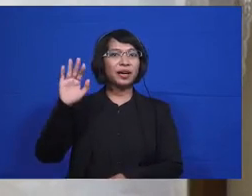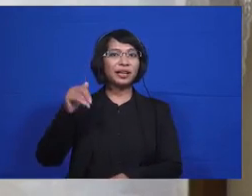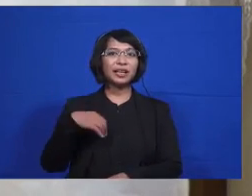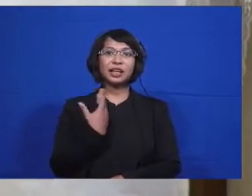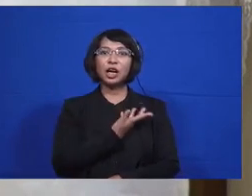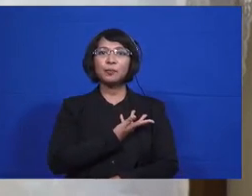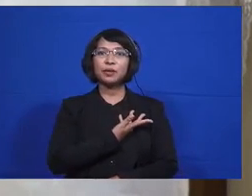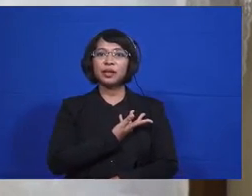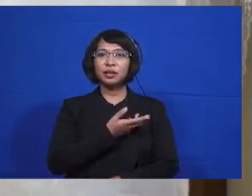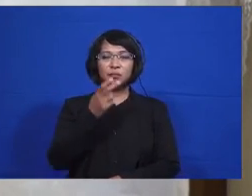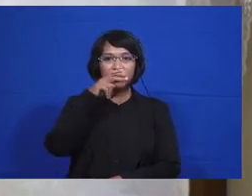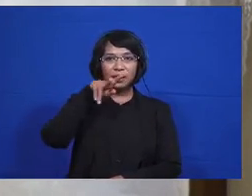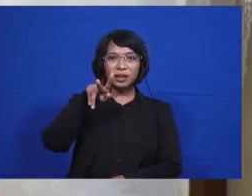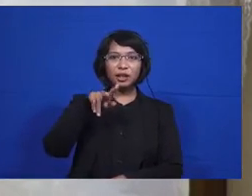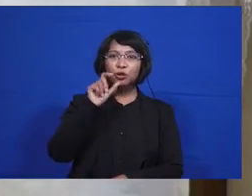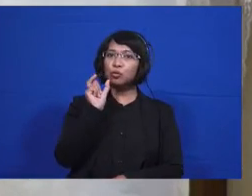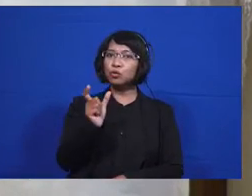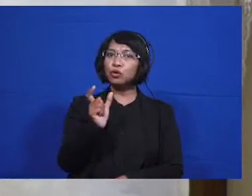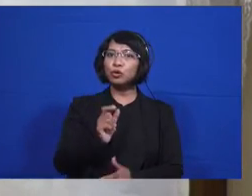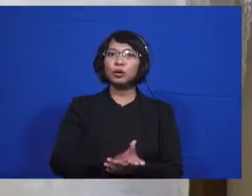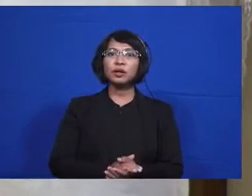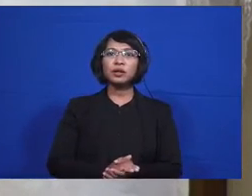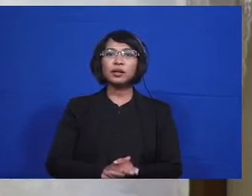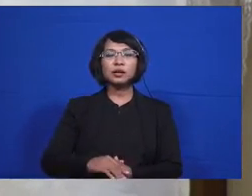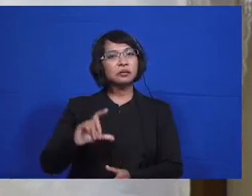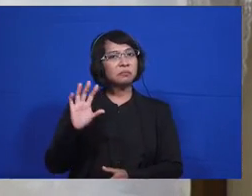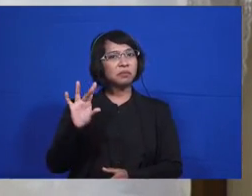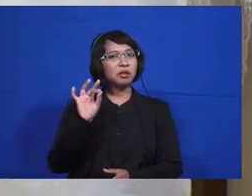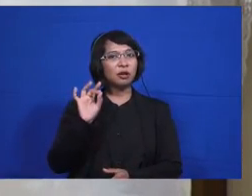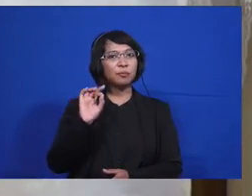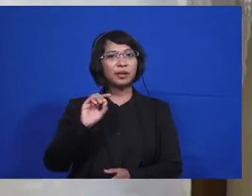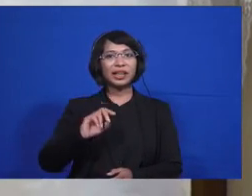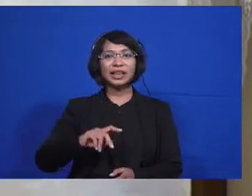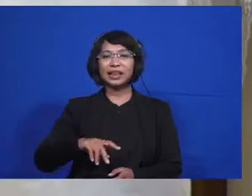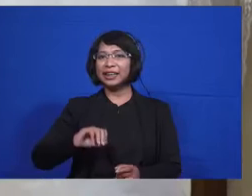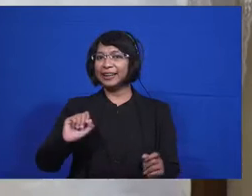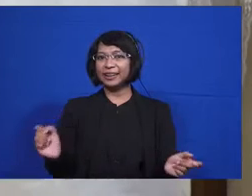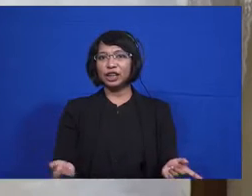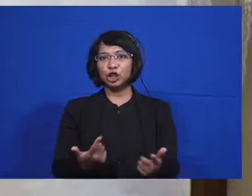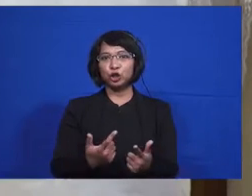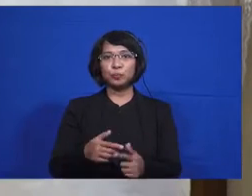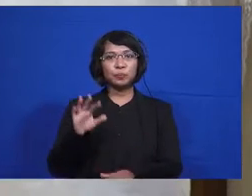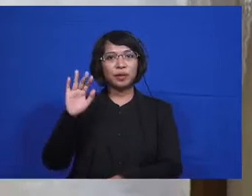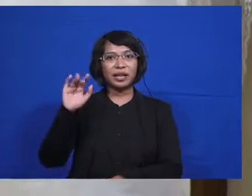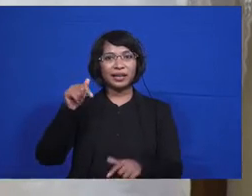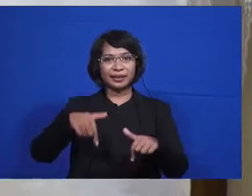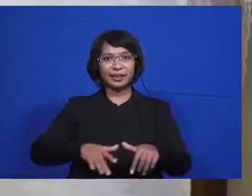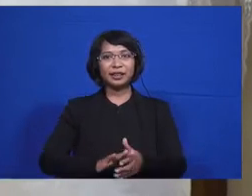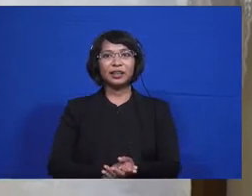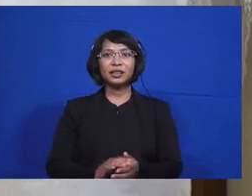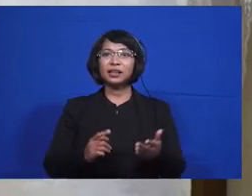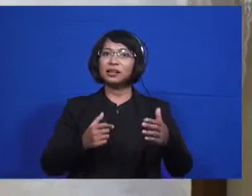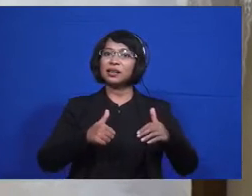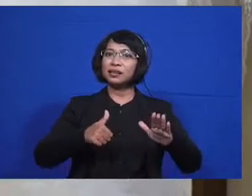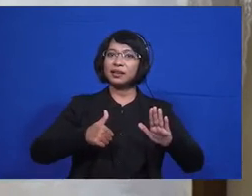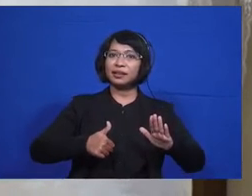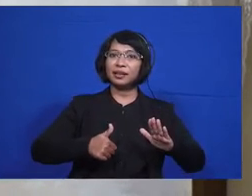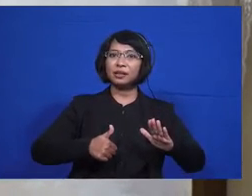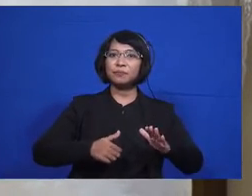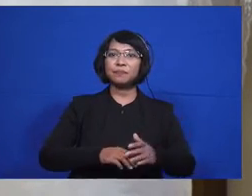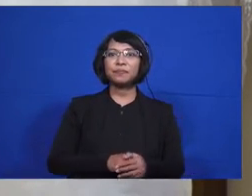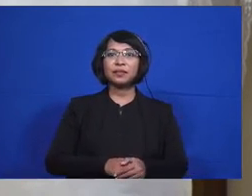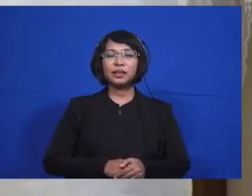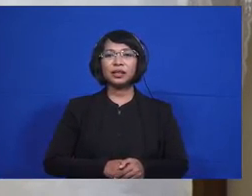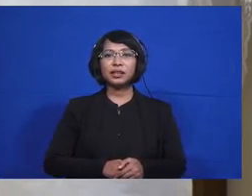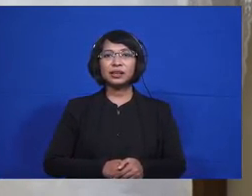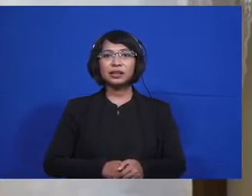memiliki ketertarikan untuk memilih hidup yang khusus ini. Keenam, para rekan